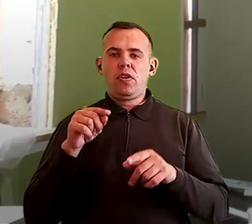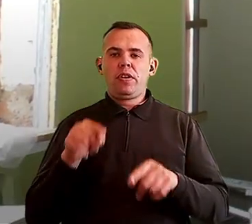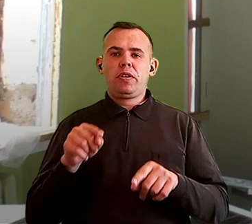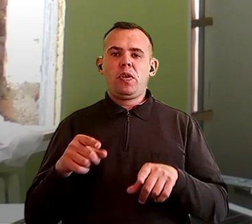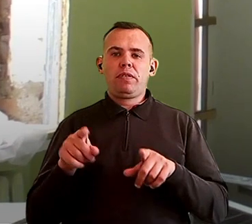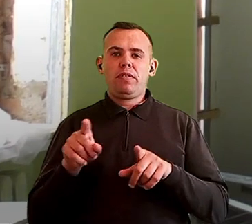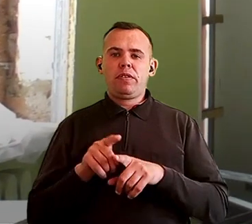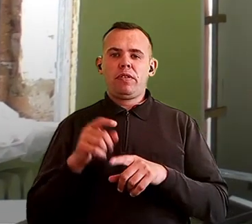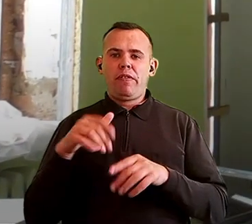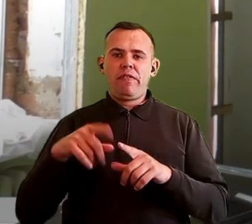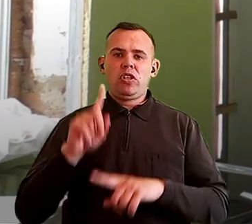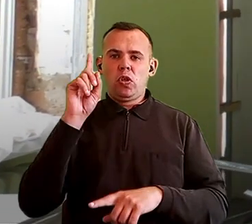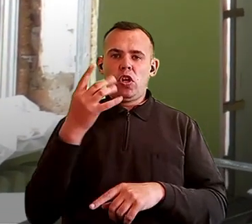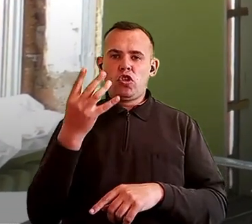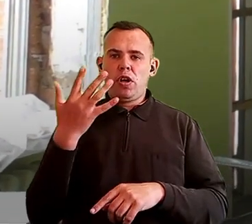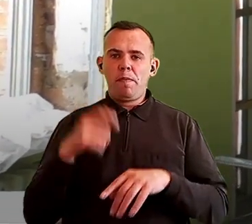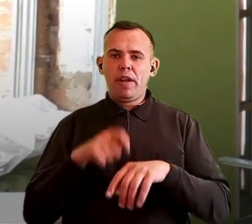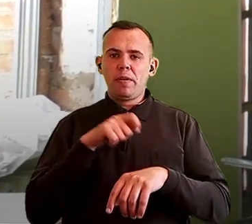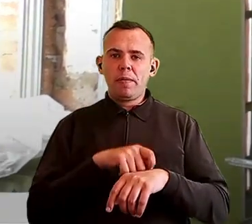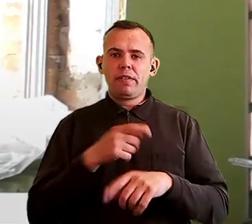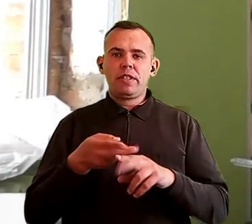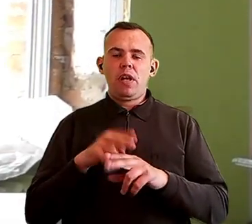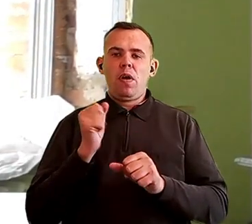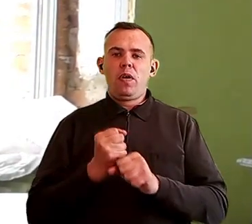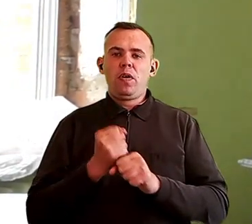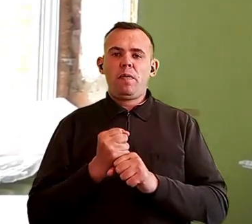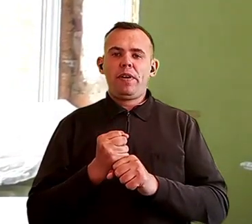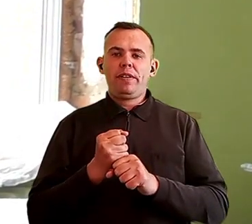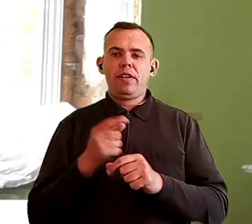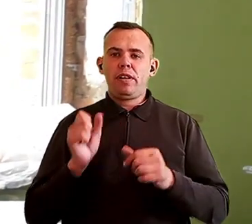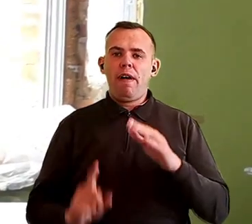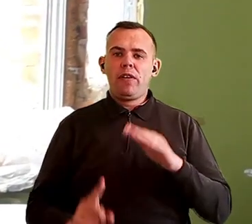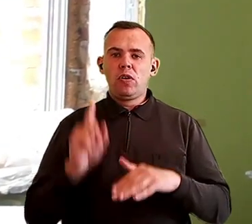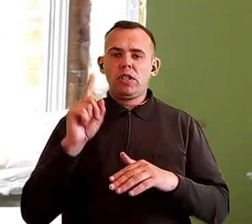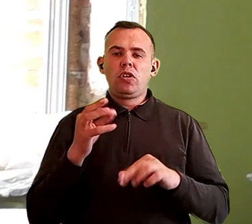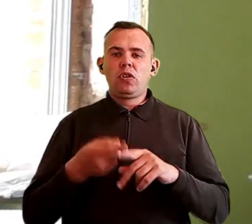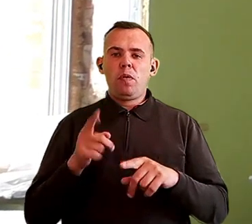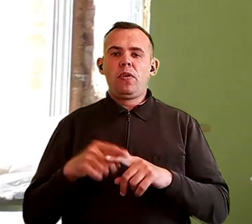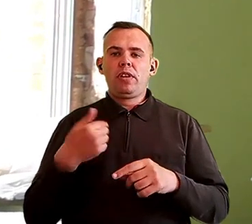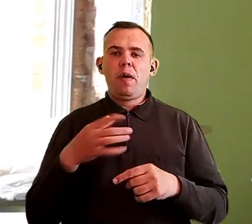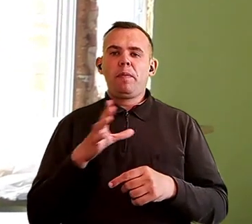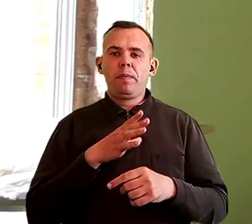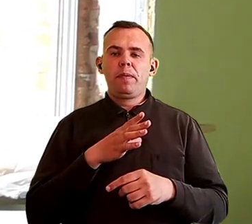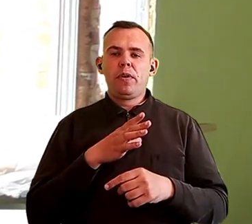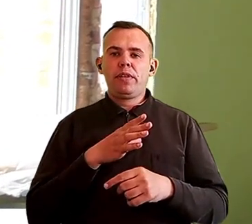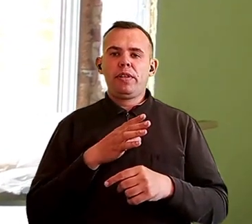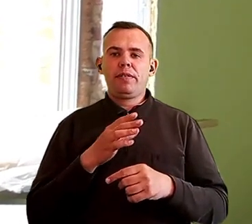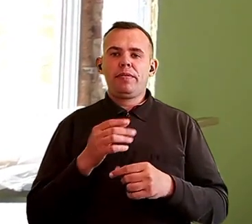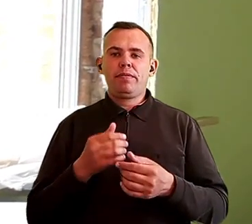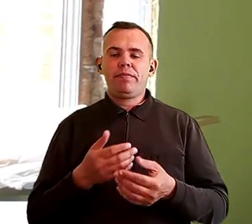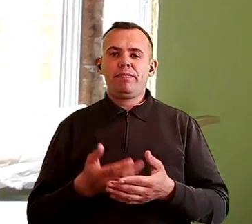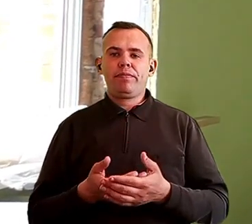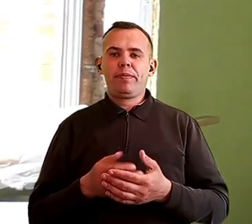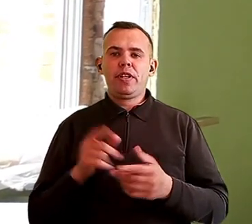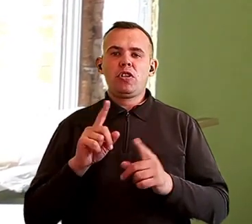метрів, це робота на висоті, тому нам були дані ліса, щоб ми